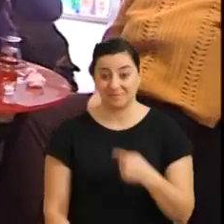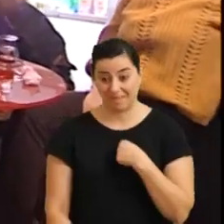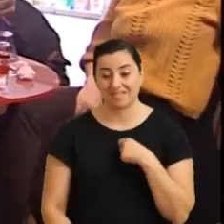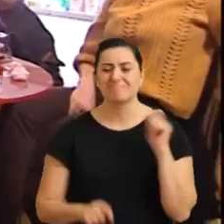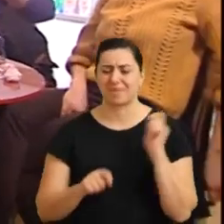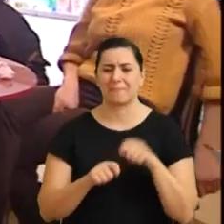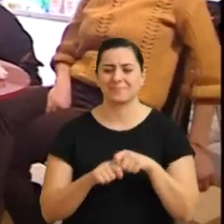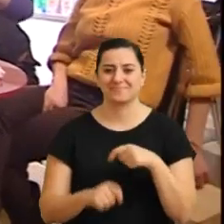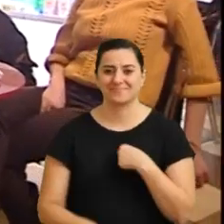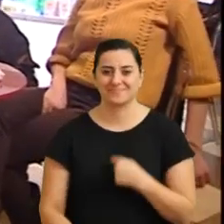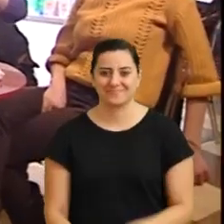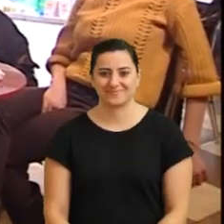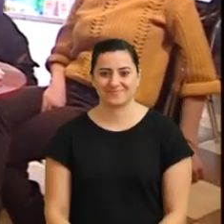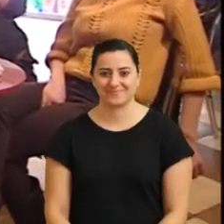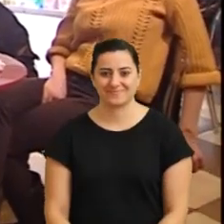Ben yaparım.